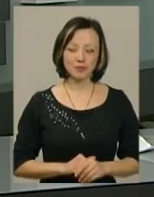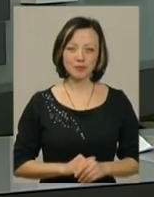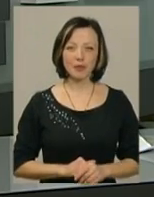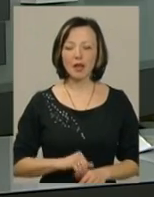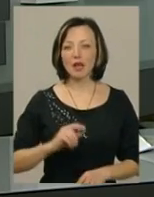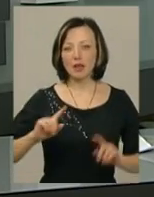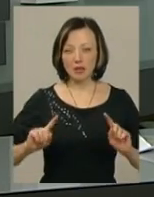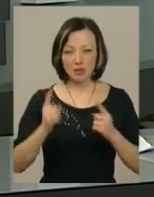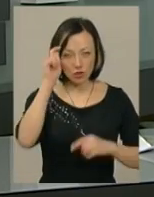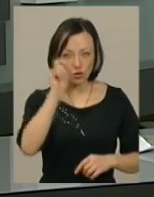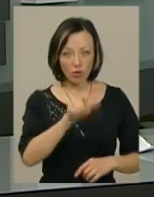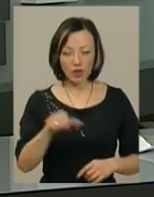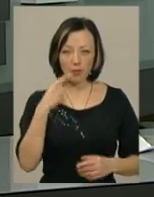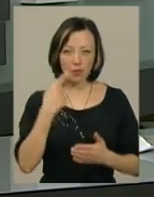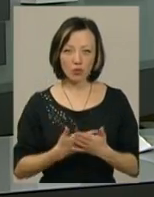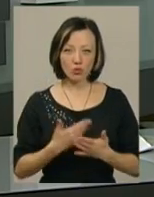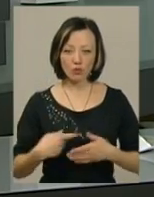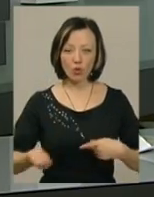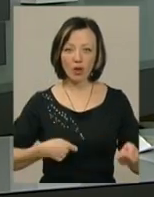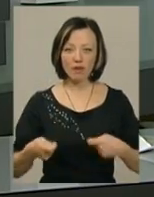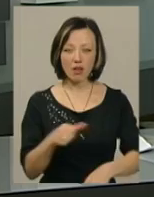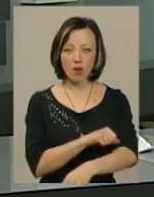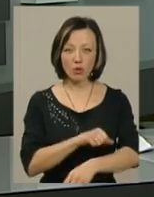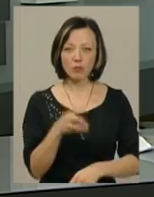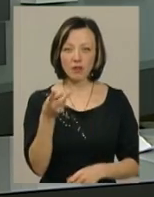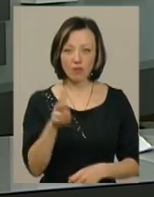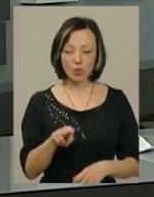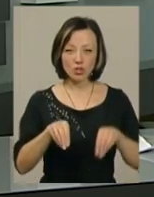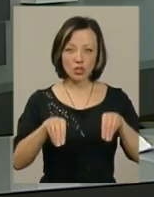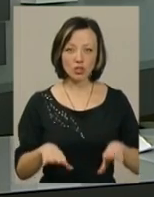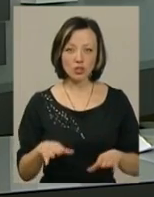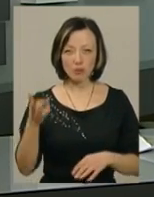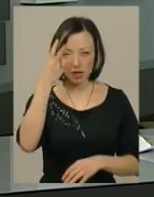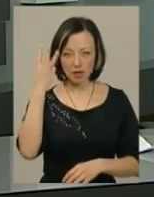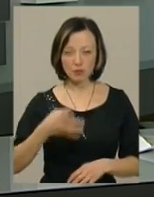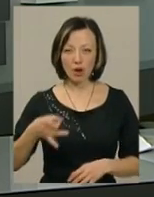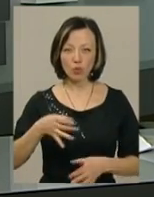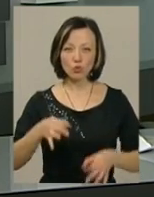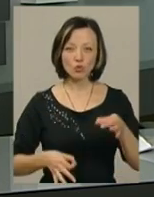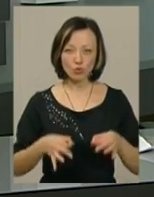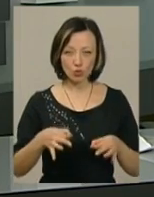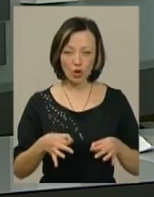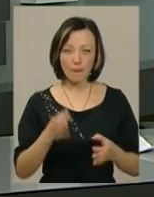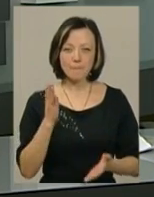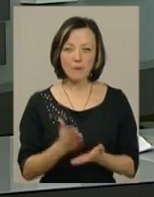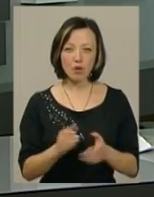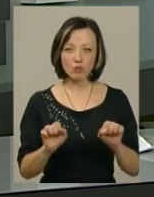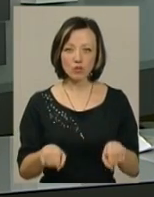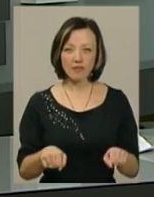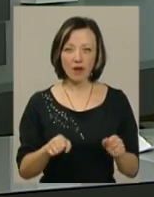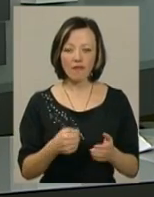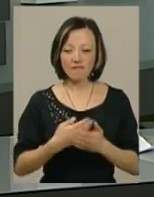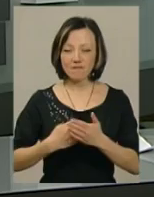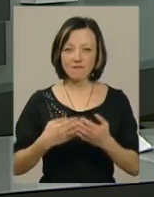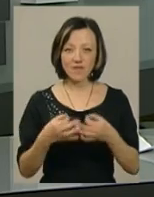Під варту взяли чоловіків, яких підозрюють у торгівлі наркотиками. Двоє з них, за рішенням Хмельницького міськрайонного суду, мають можливість вийти під